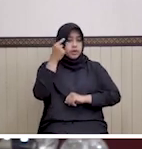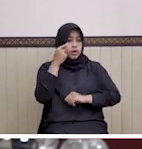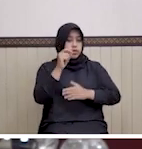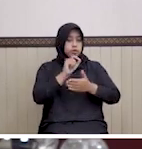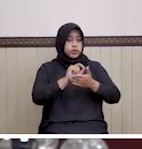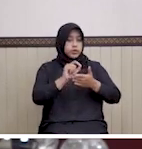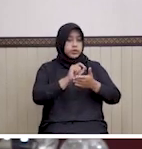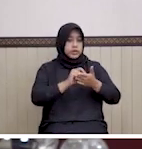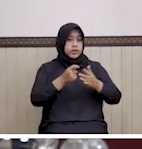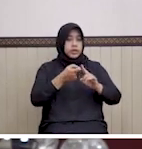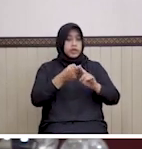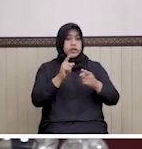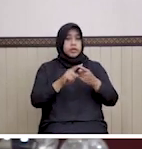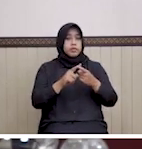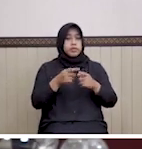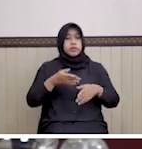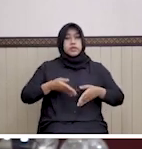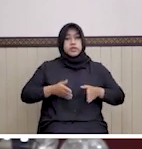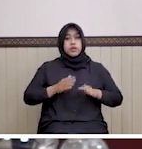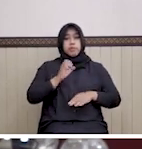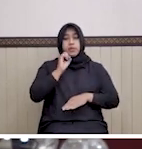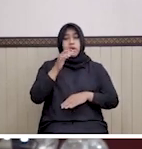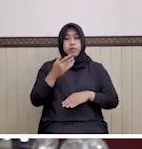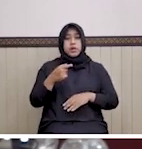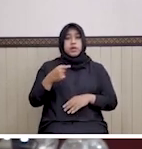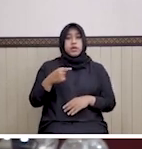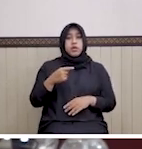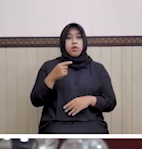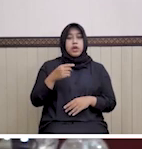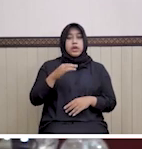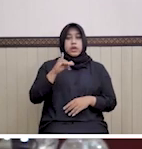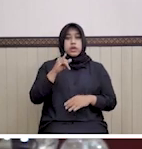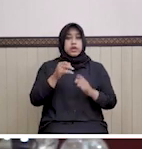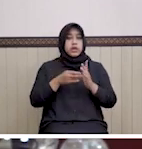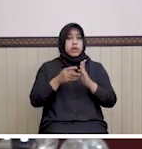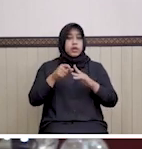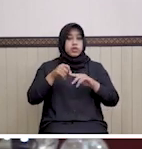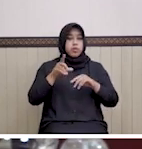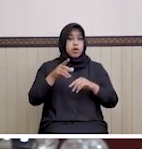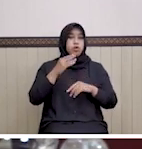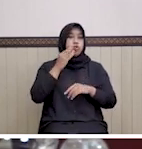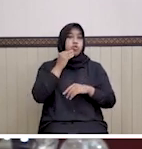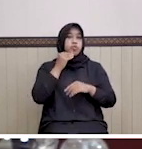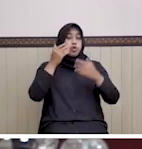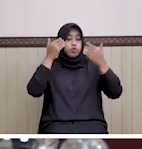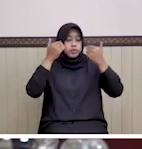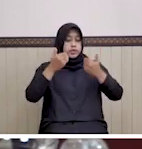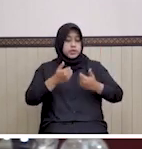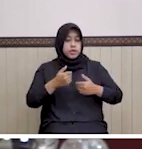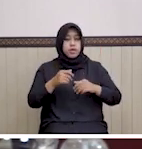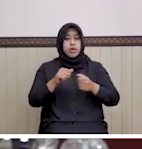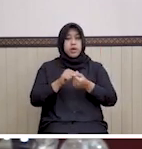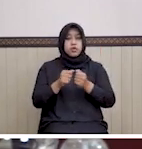tulisan-tulisan dari teman-teman sikapku menyatakan bahwa usia intelektual usia fisik dari dalam perkara perdata maupun dalam